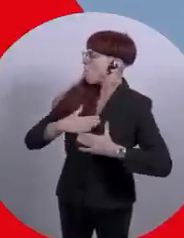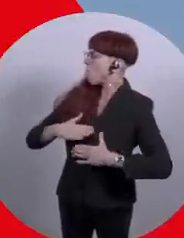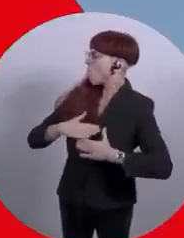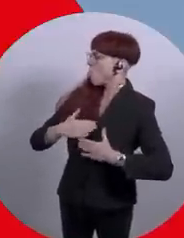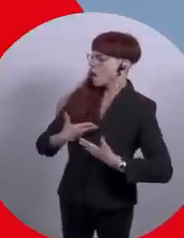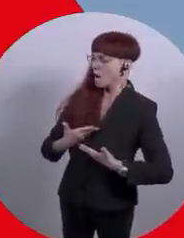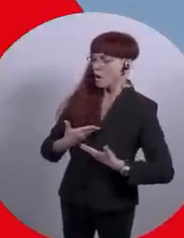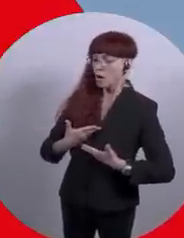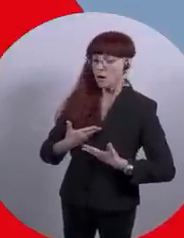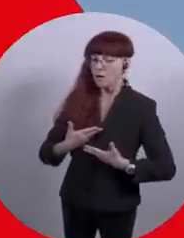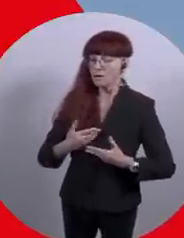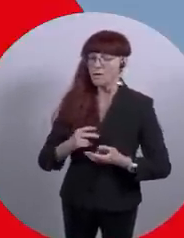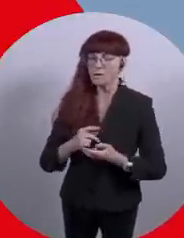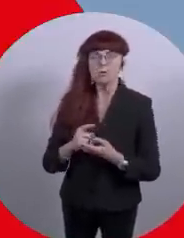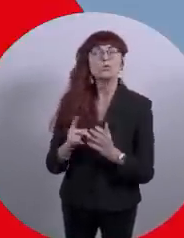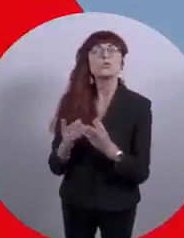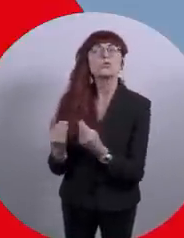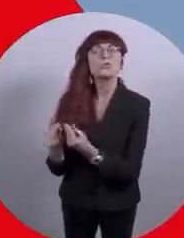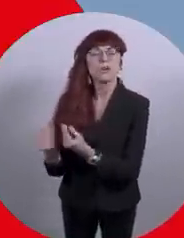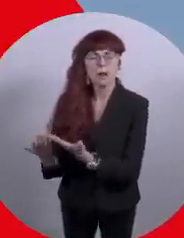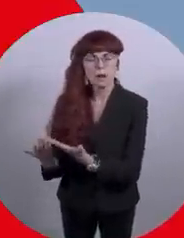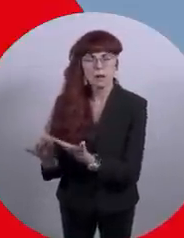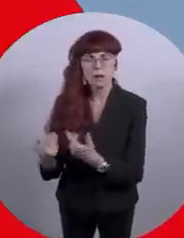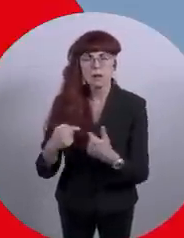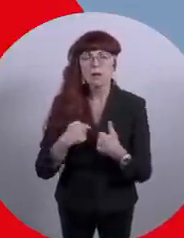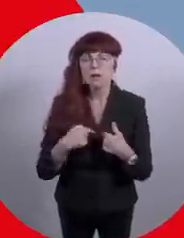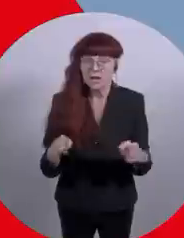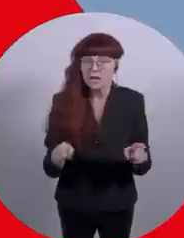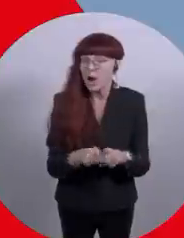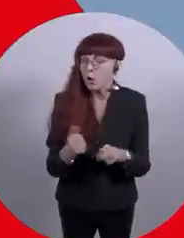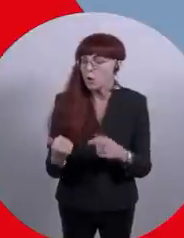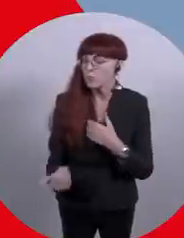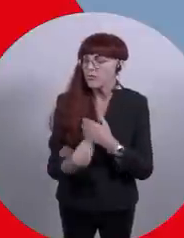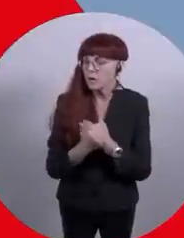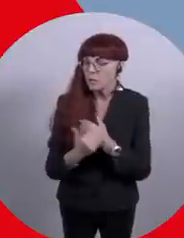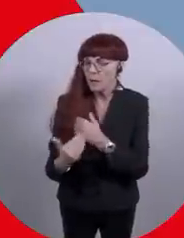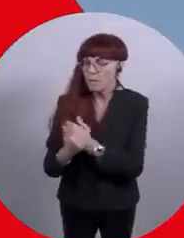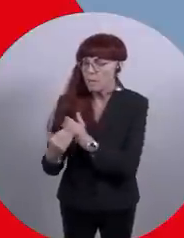ich ertappe mich selber auch immer wieder auch diese Woche beispielsweise